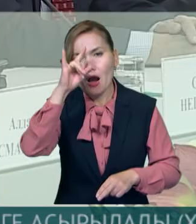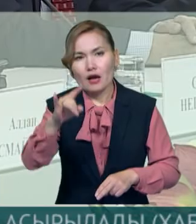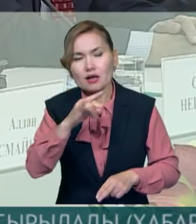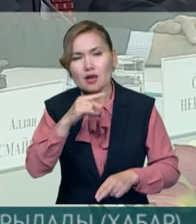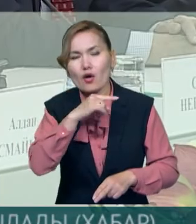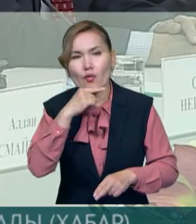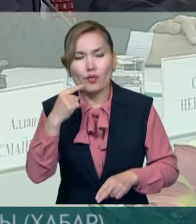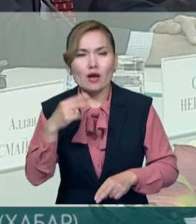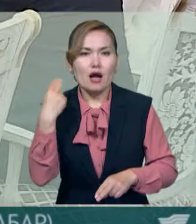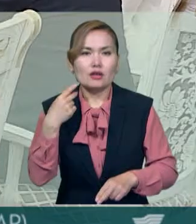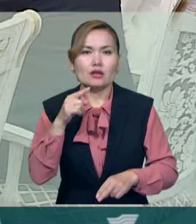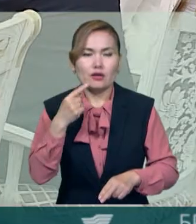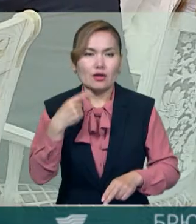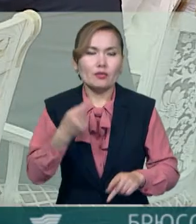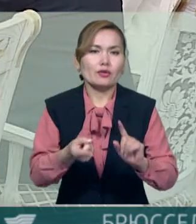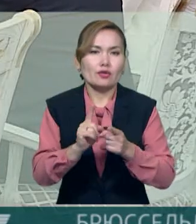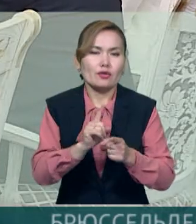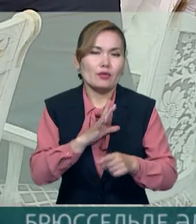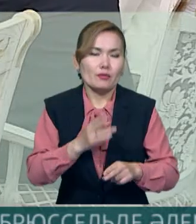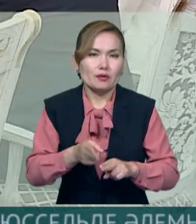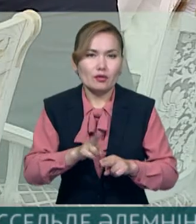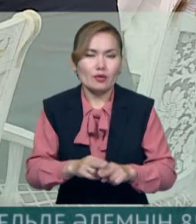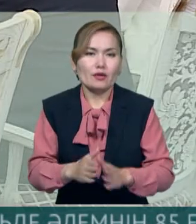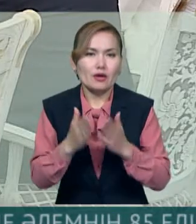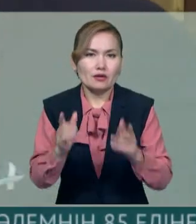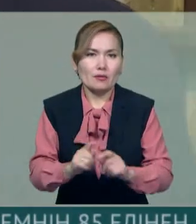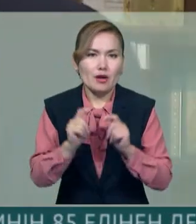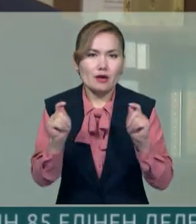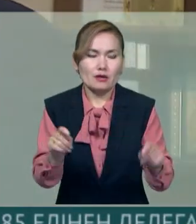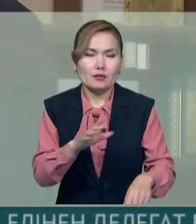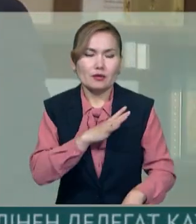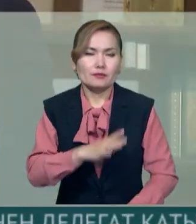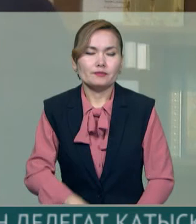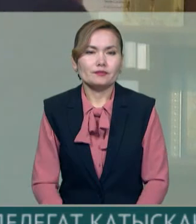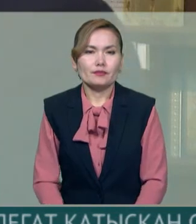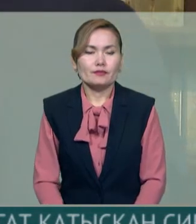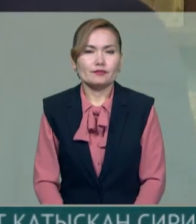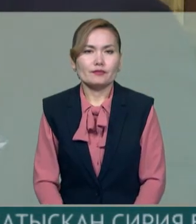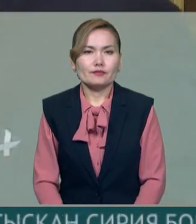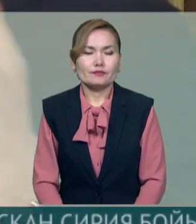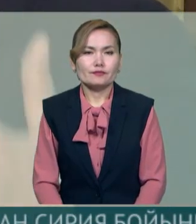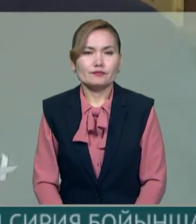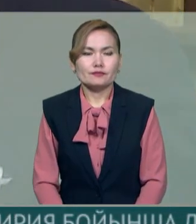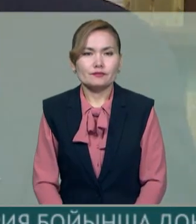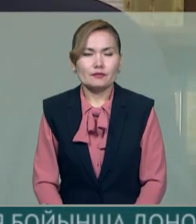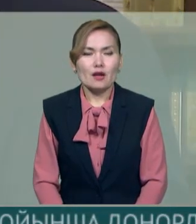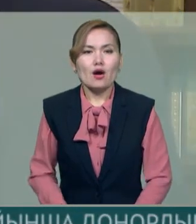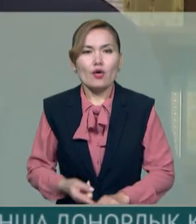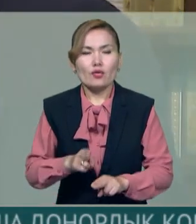жатыр. Соның ішінде қазақ тіліндегі нұсқасы да жарық көруі мүмкін. Біз ошол Ауезов, ошол